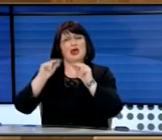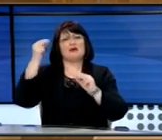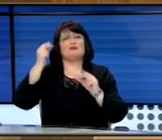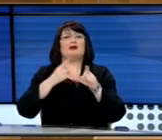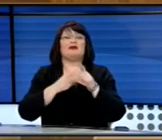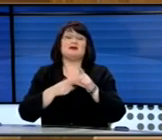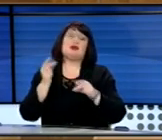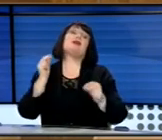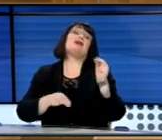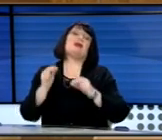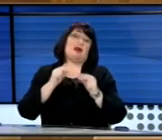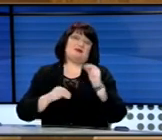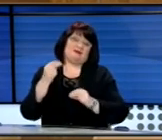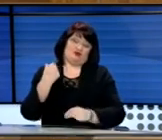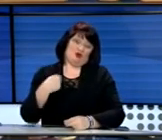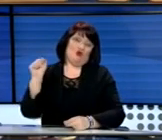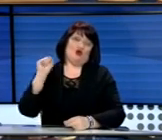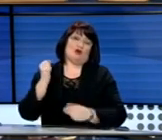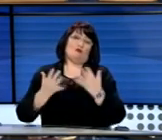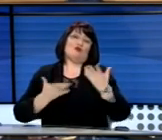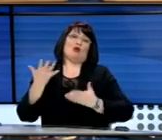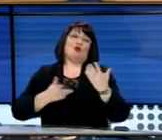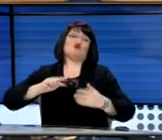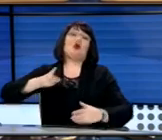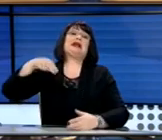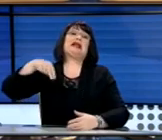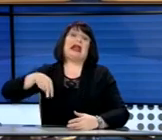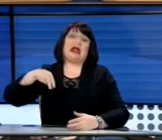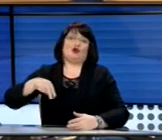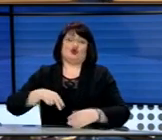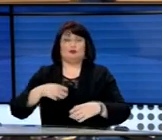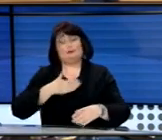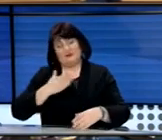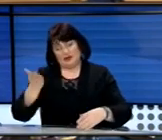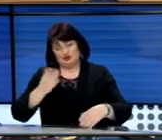ΚΚΕ, λέμε όχι στον αντιλαϊκό προϋπολογισμό σας. Σας ευχαριστώ.